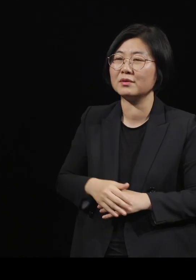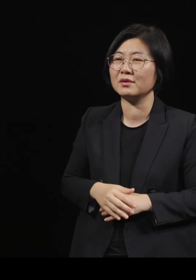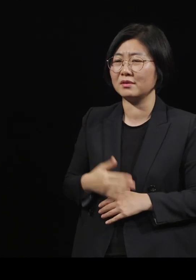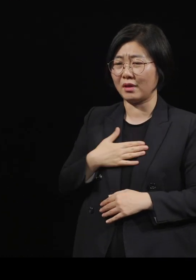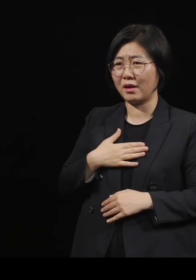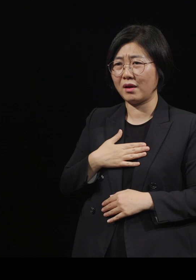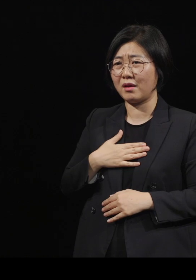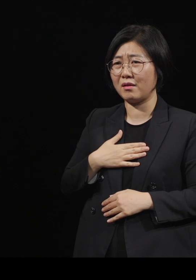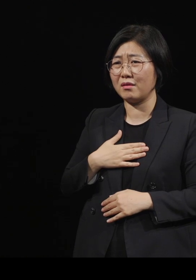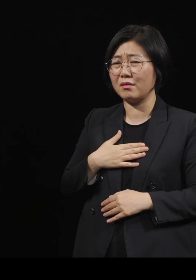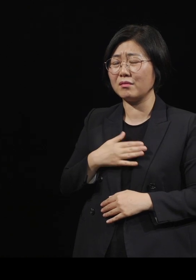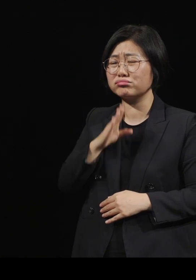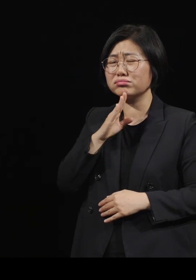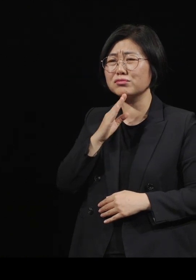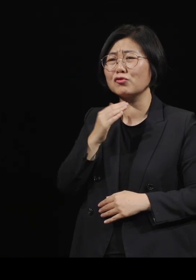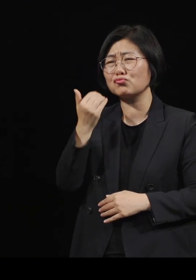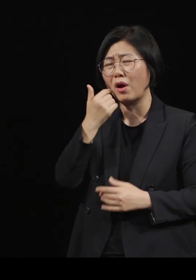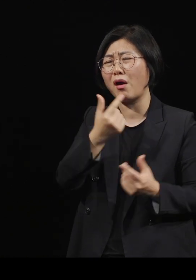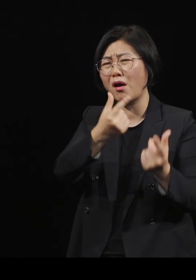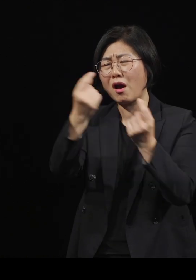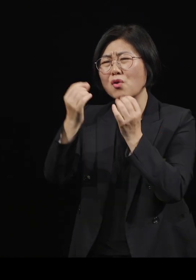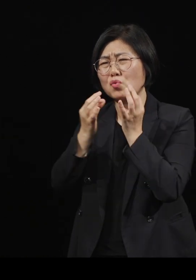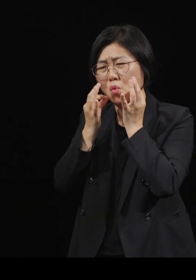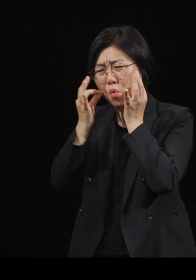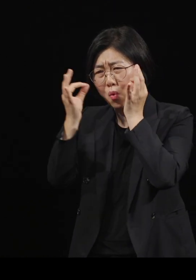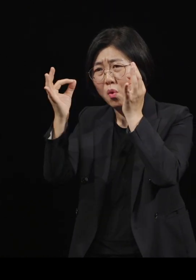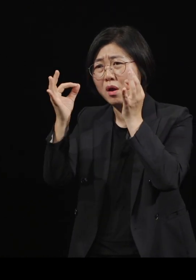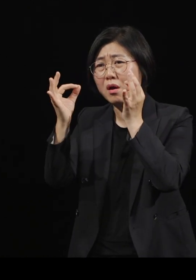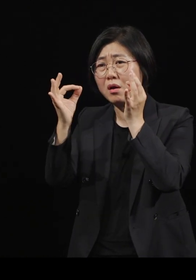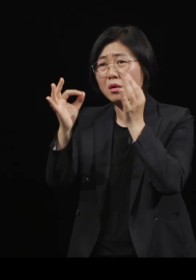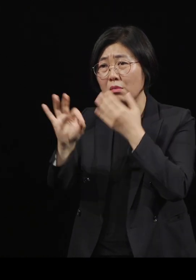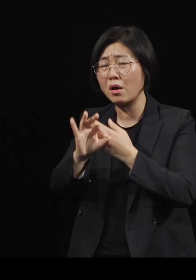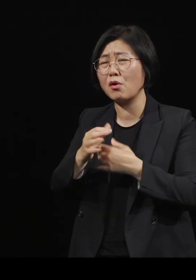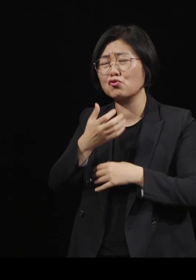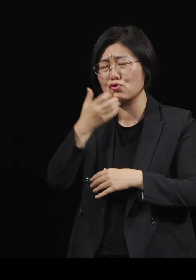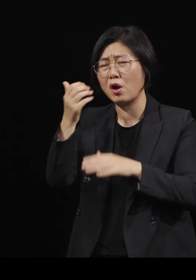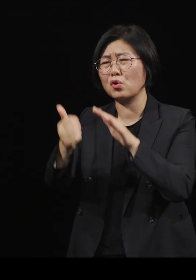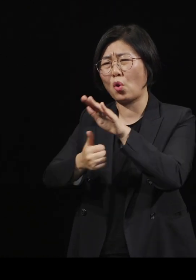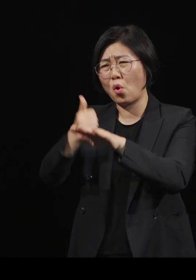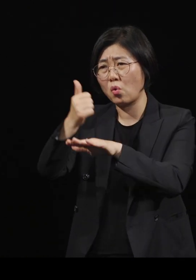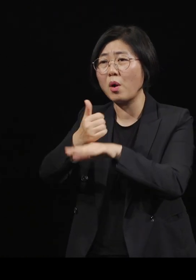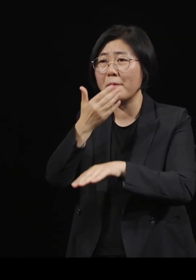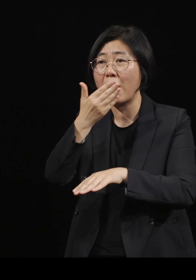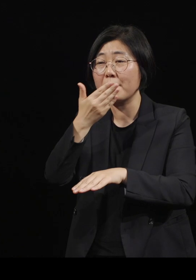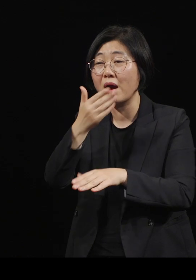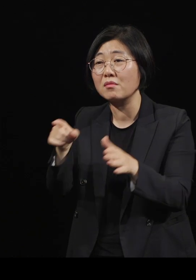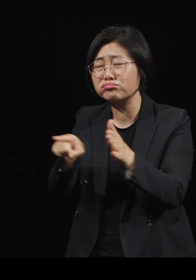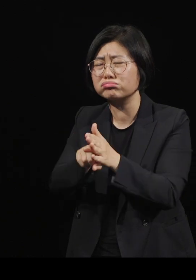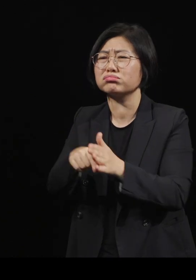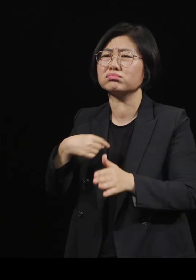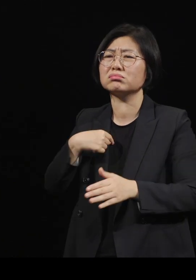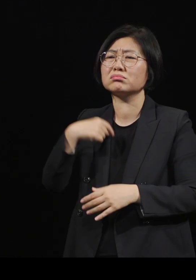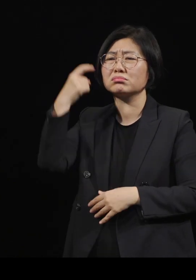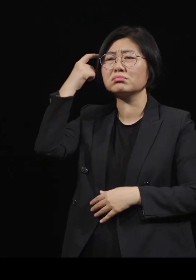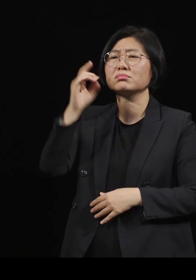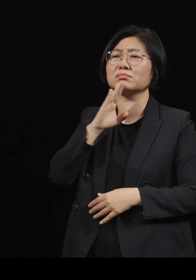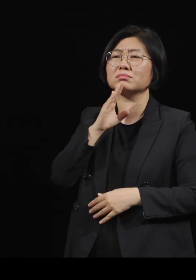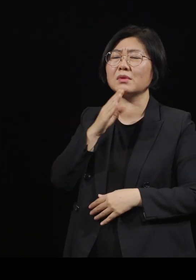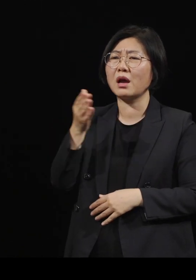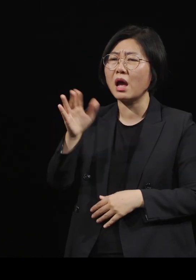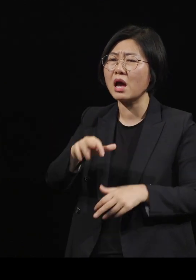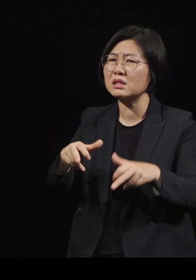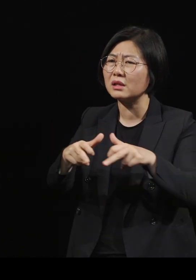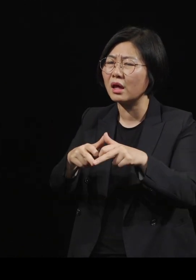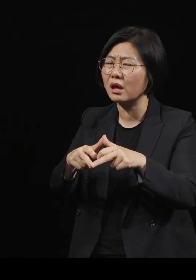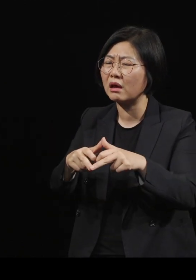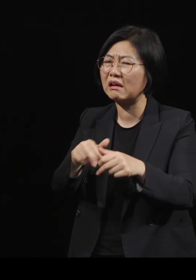역시도 누구나 노력을 하면 꿈을 이룰 수 있다라고 믿었기 때문에 장애인들이